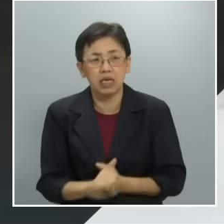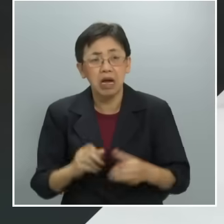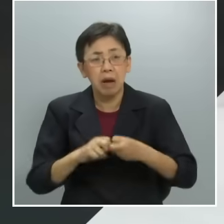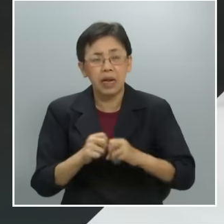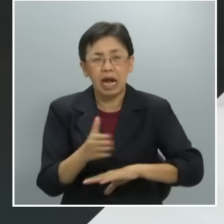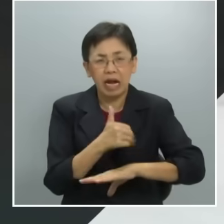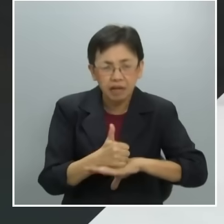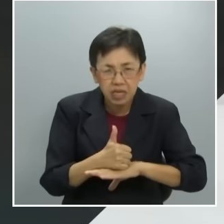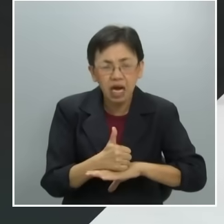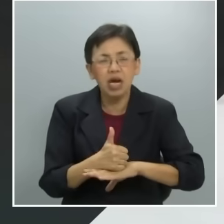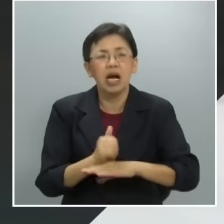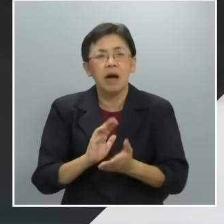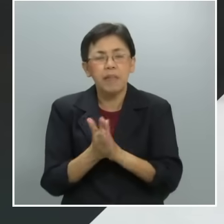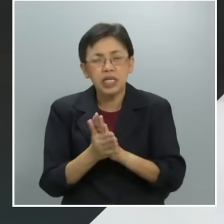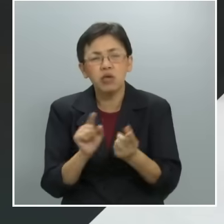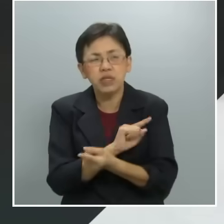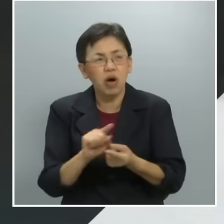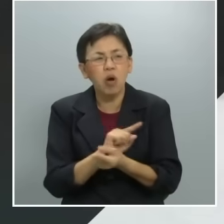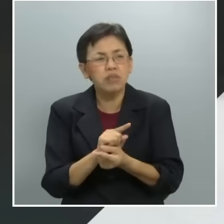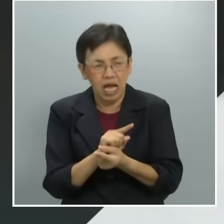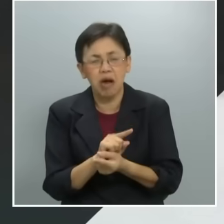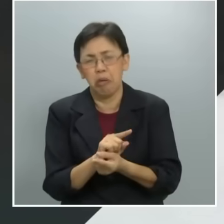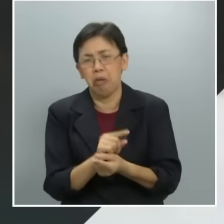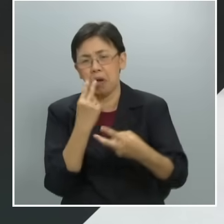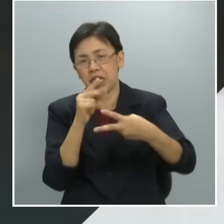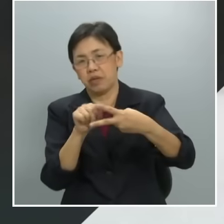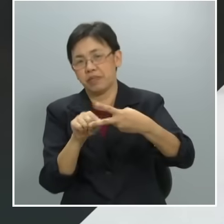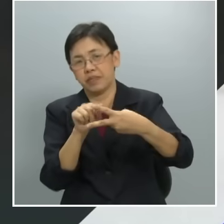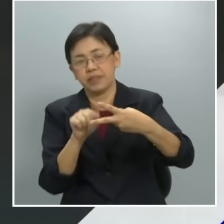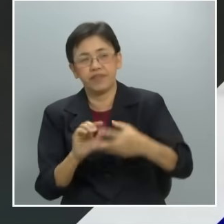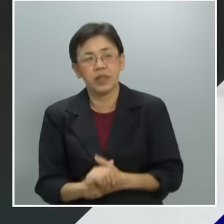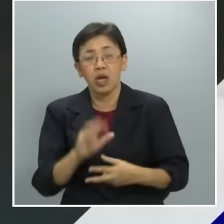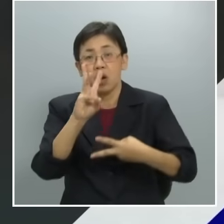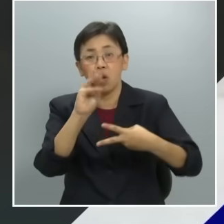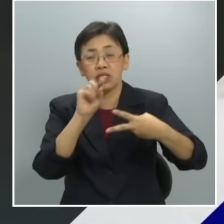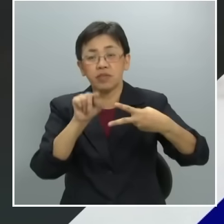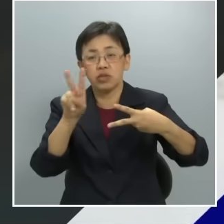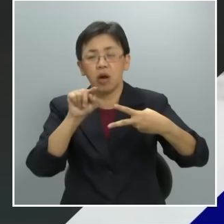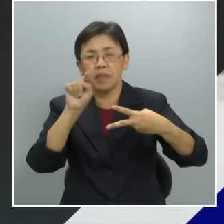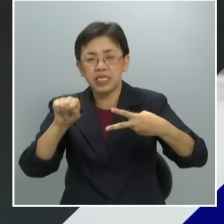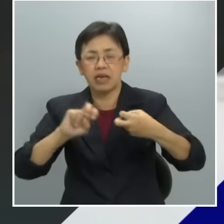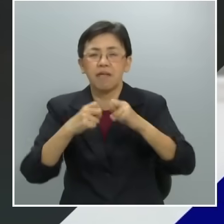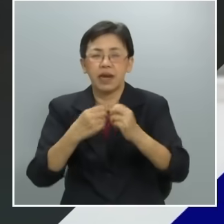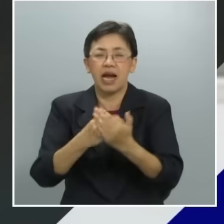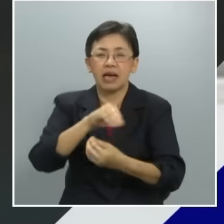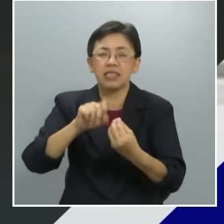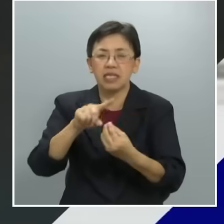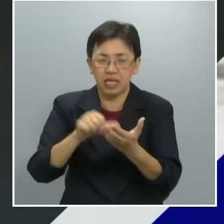องปฏิรูปโครงสร้างสังคมโพลเนี่ยเป็นแบบนี ้ 60.2% นะคะแก้ปัญหาเศรษฐกิจค่ะส่ว